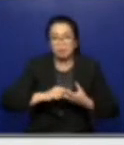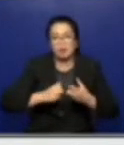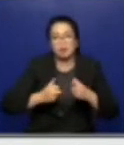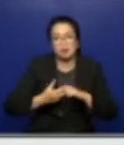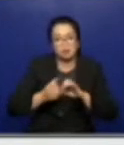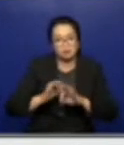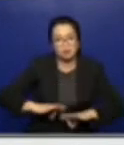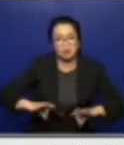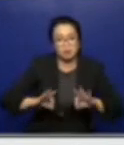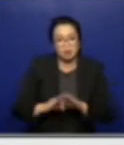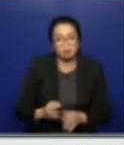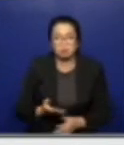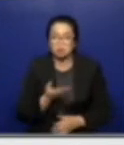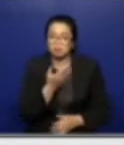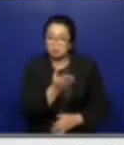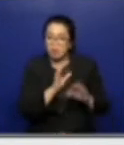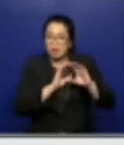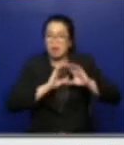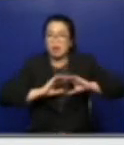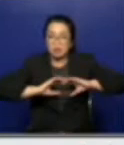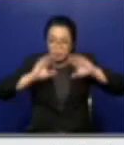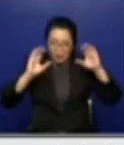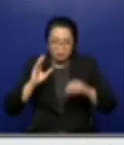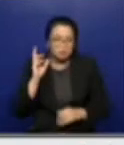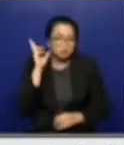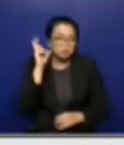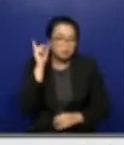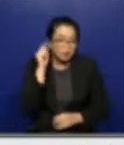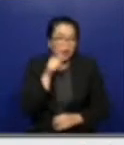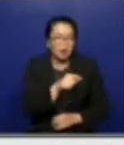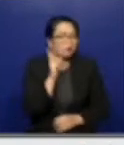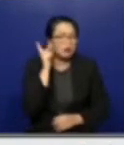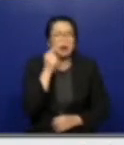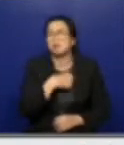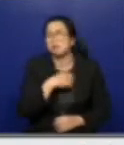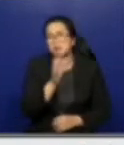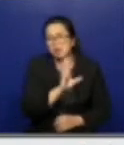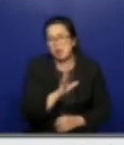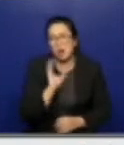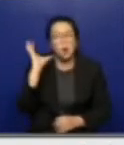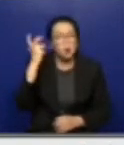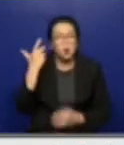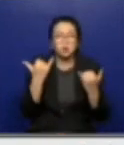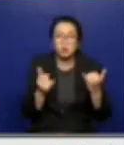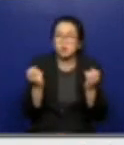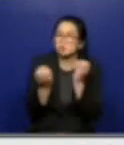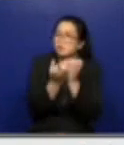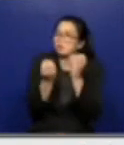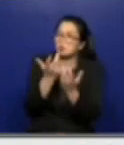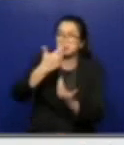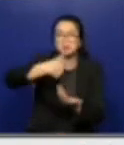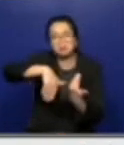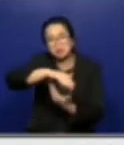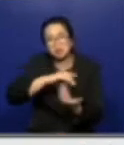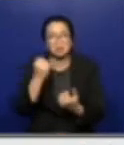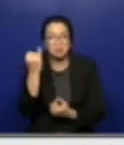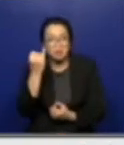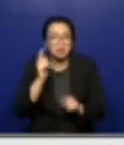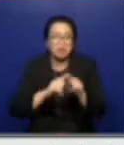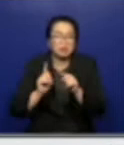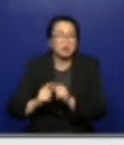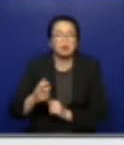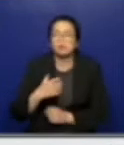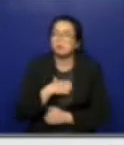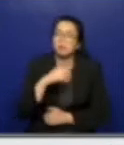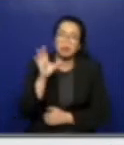ท่านเป็นรัฐบาลท่านไม่ใช่สำนักข่าวเราไม่ต้องการข่าวจากท่านว่าตอนนี้โลกกำลังประสบภาวะเศรษฐกิจชะลอตัวเ